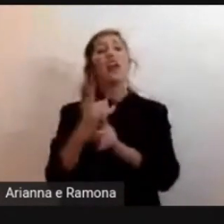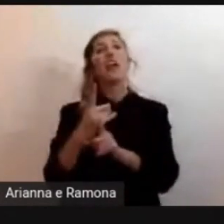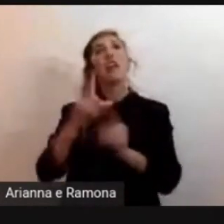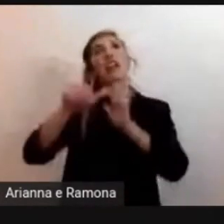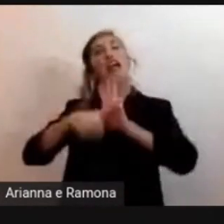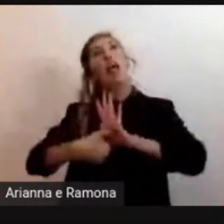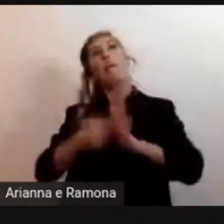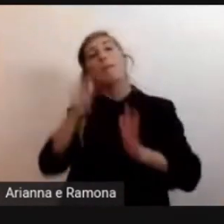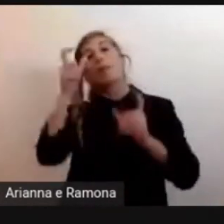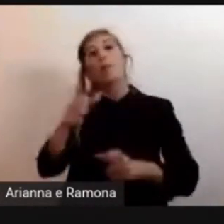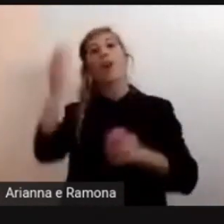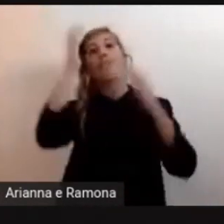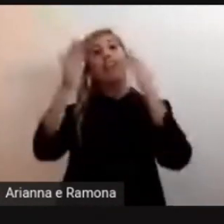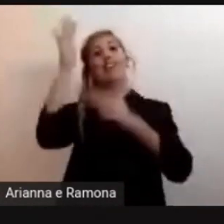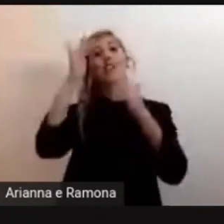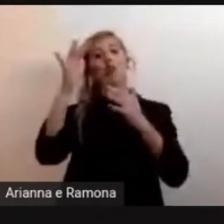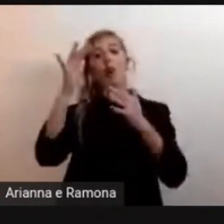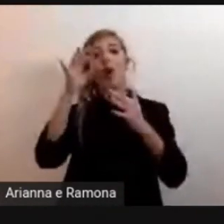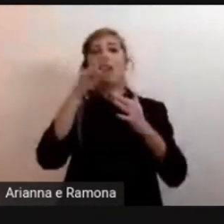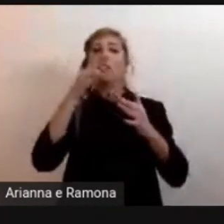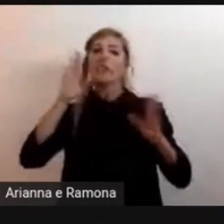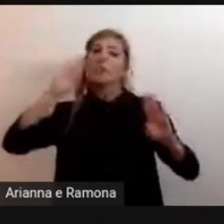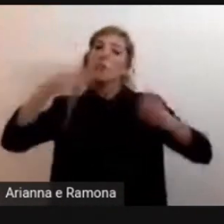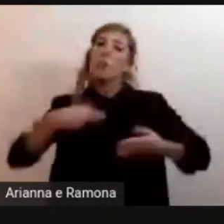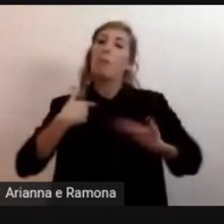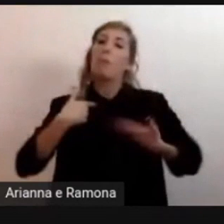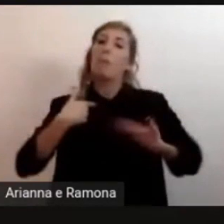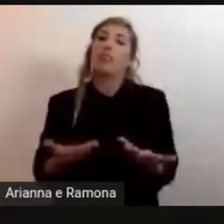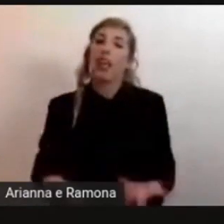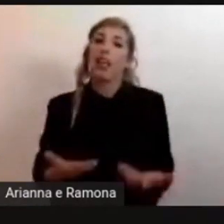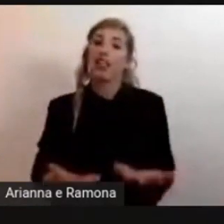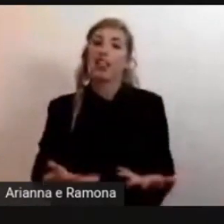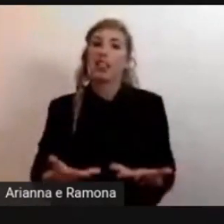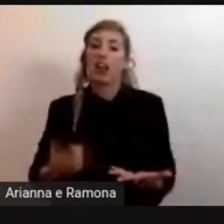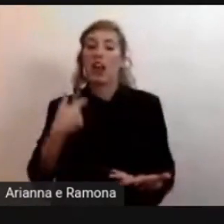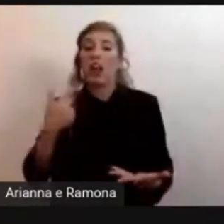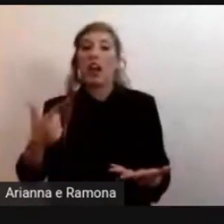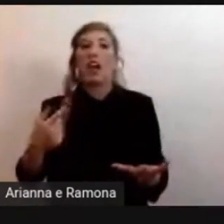diciamo nel 2 esente non sicuramente